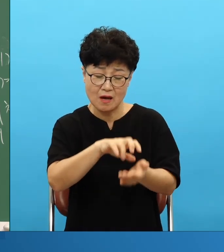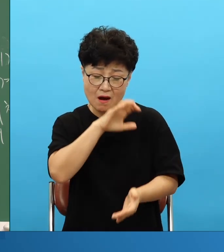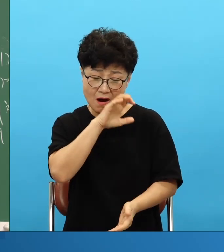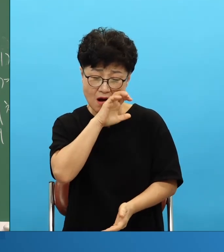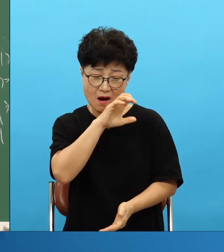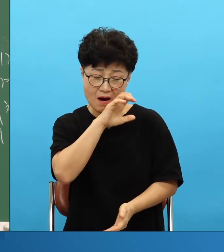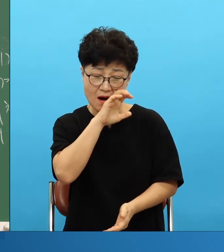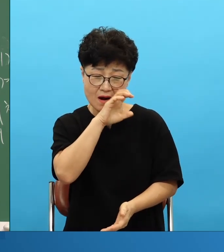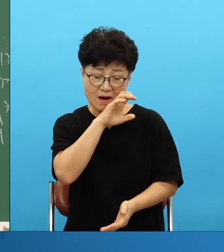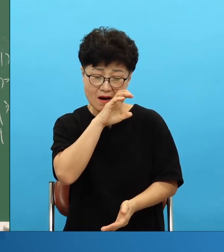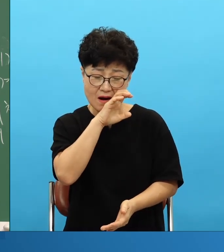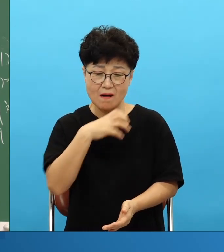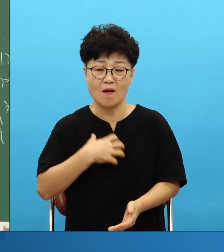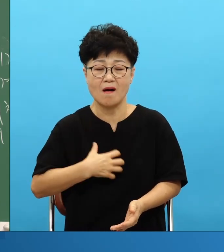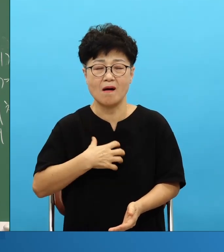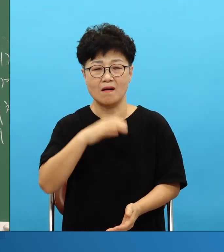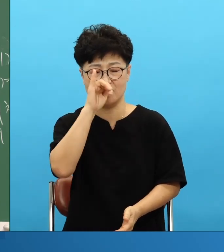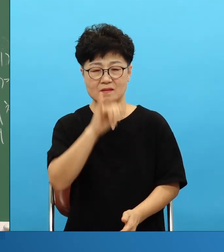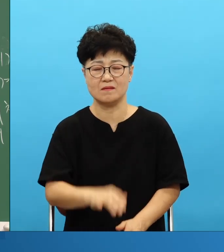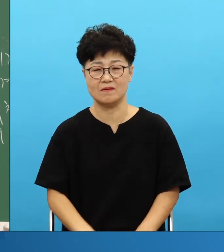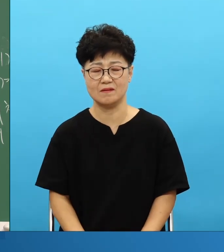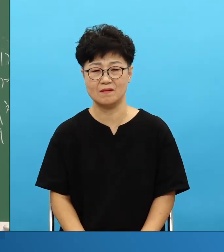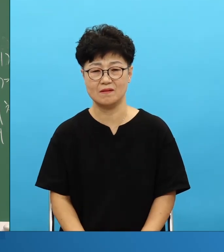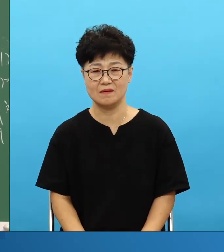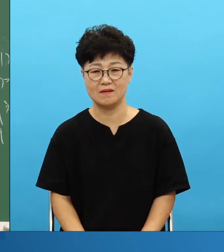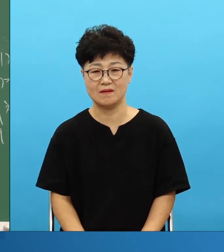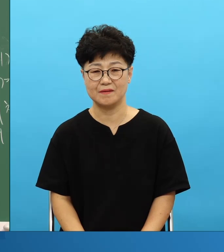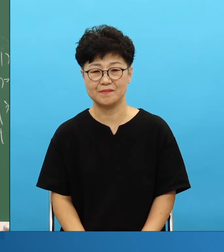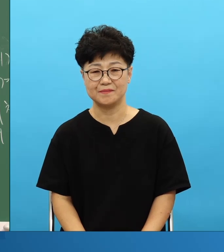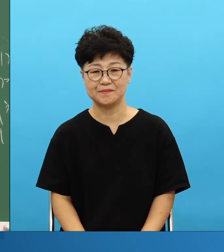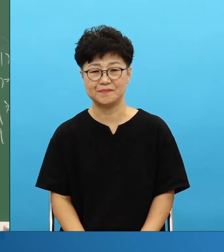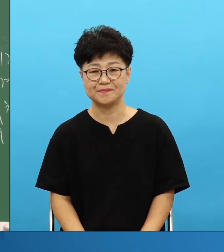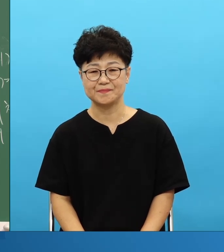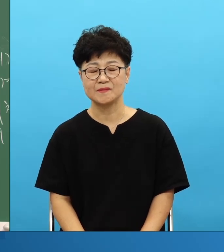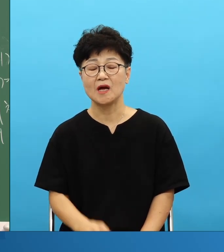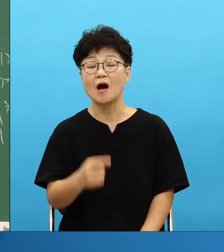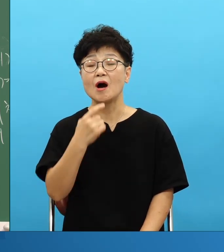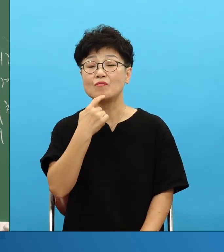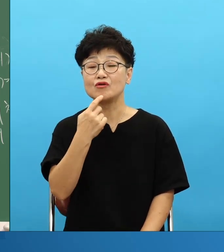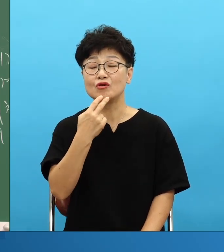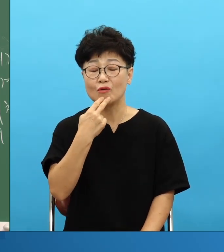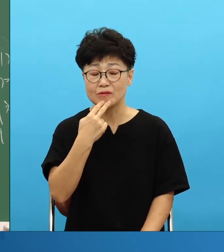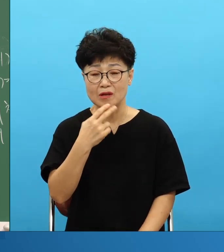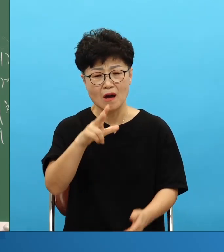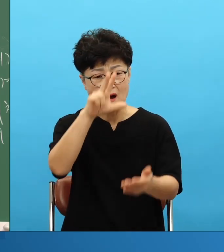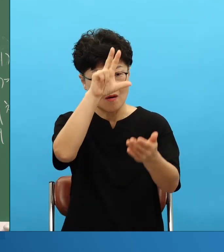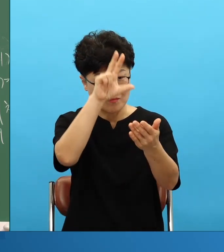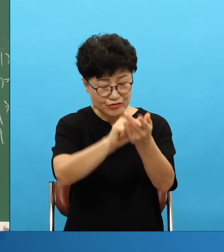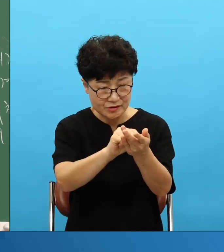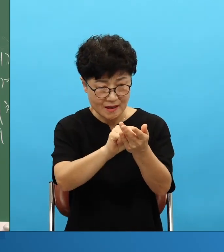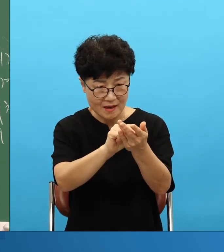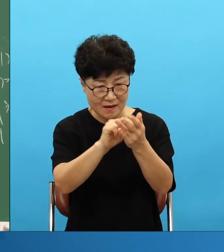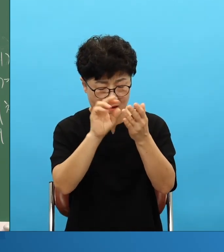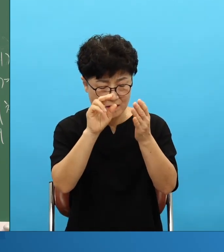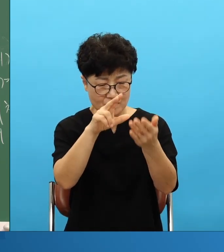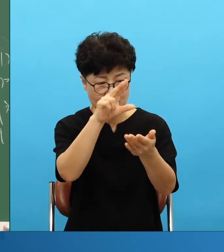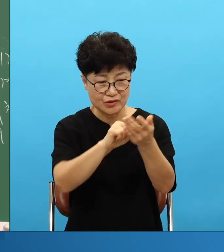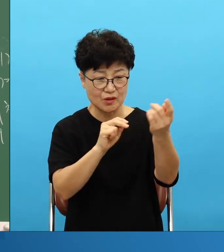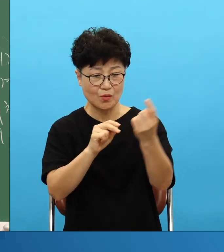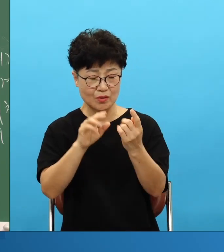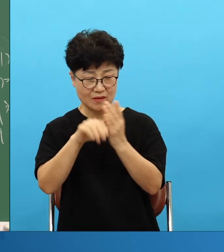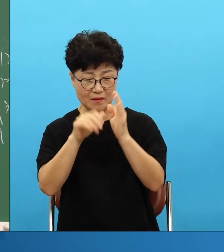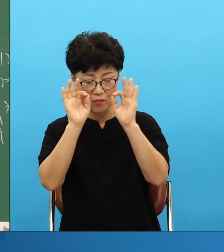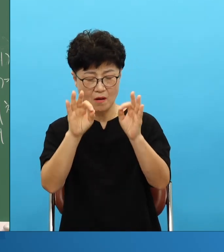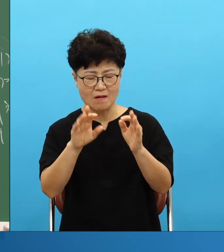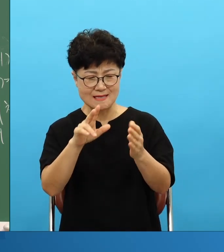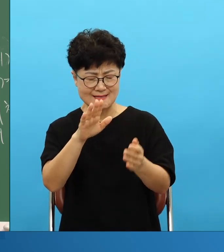뭐 문제 맞는데 문제 아니라는 사람은 좀 정신이 이상한 사람이잖아요. 그렇죠? As I think about it, there are people who view a